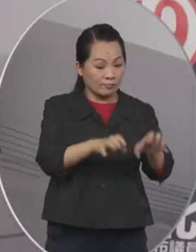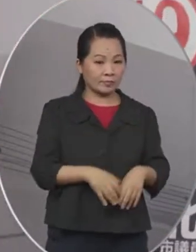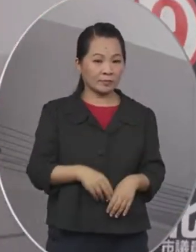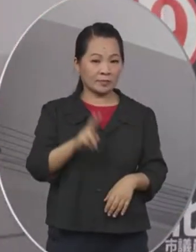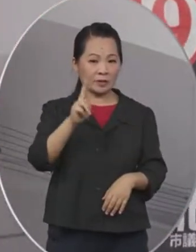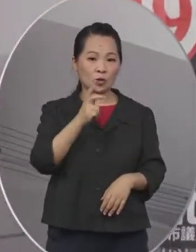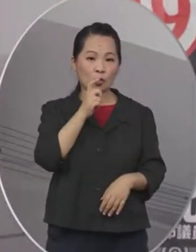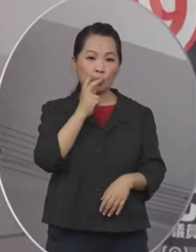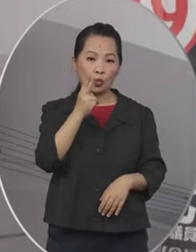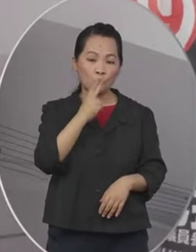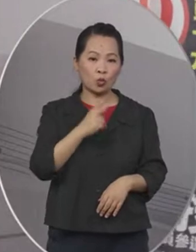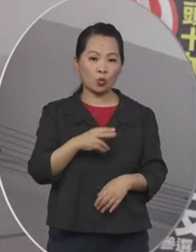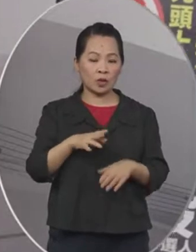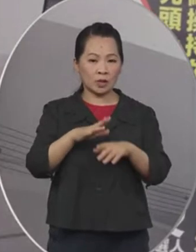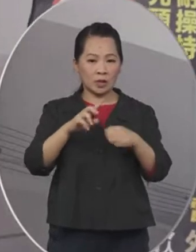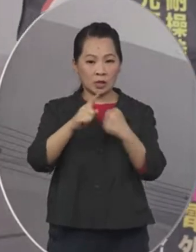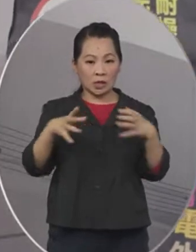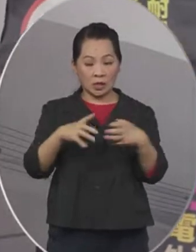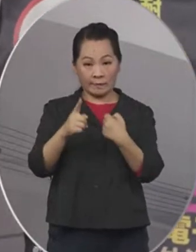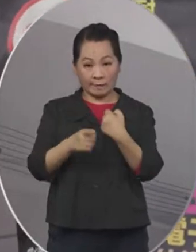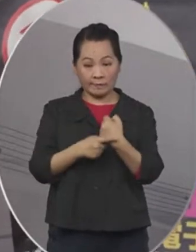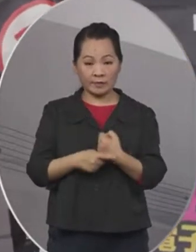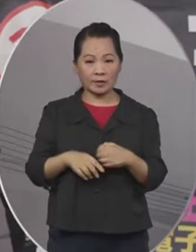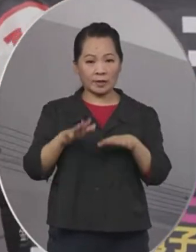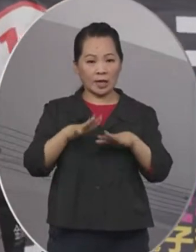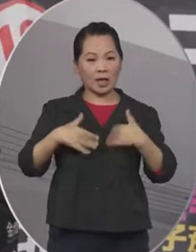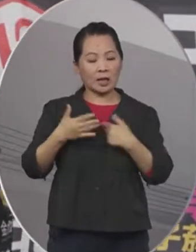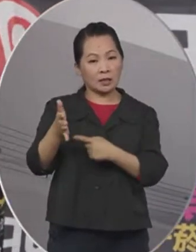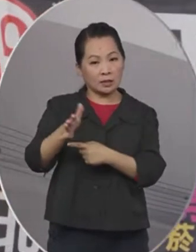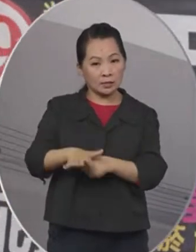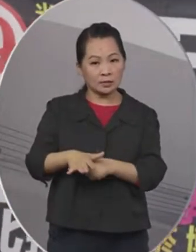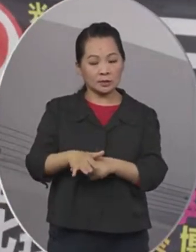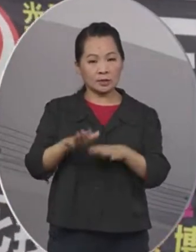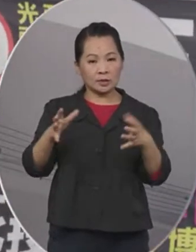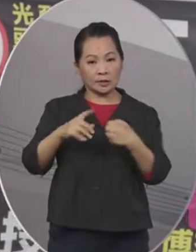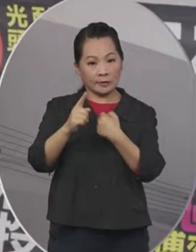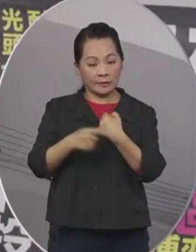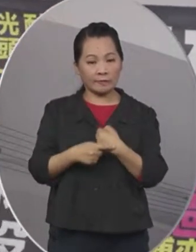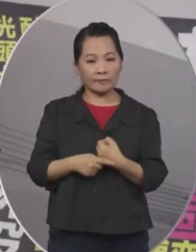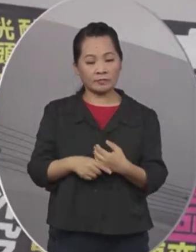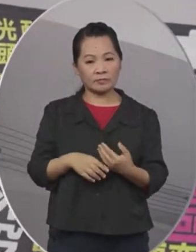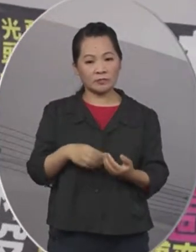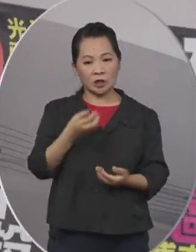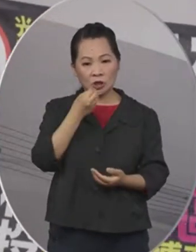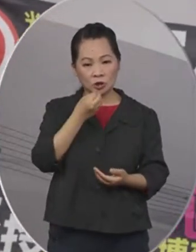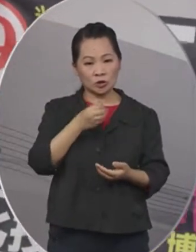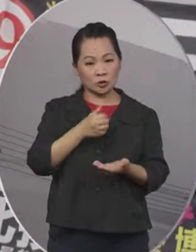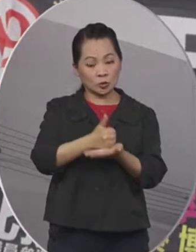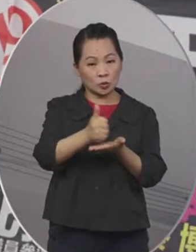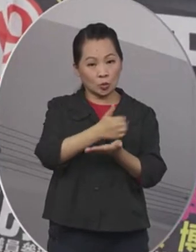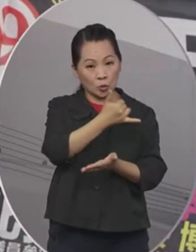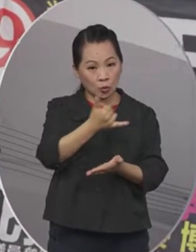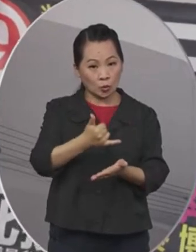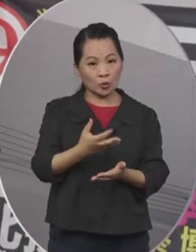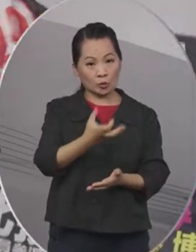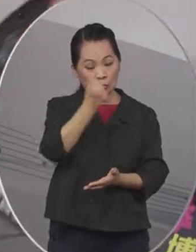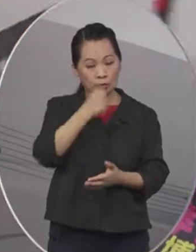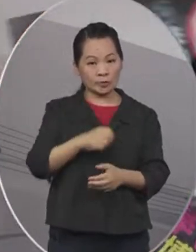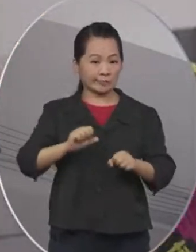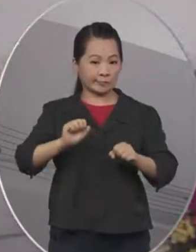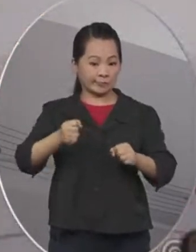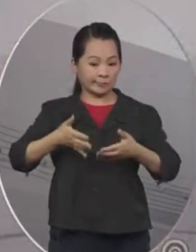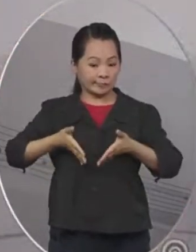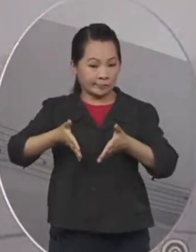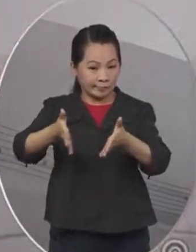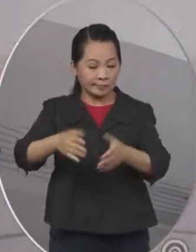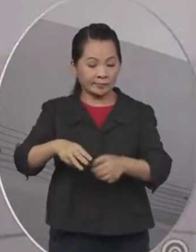法化、博弈专区、安乐死合法化、外送员权益、机车路权、新建淡